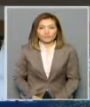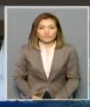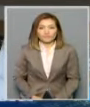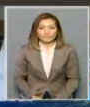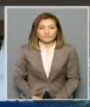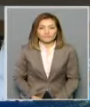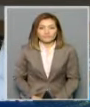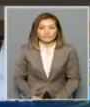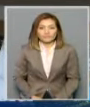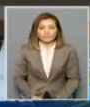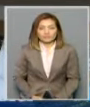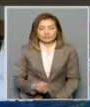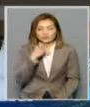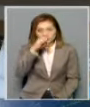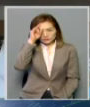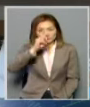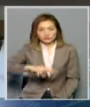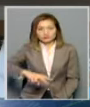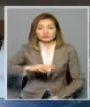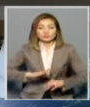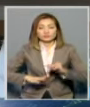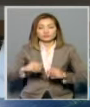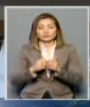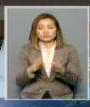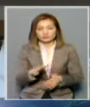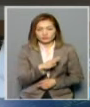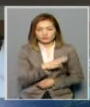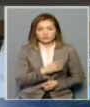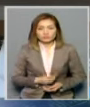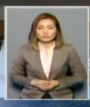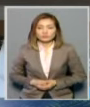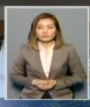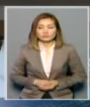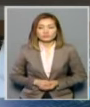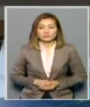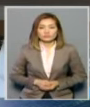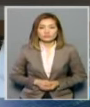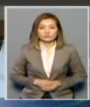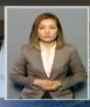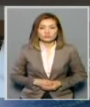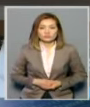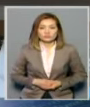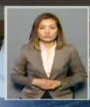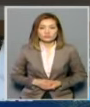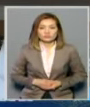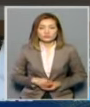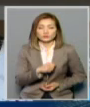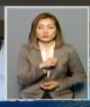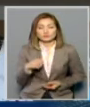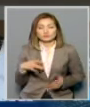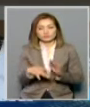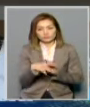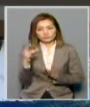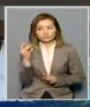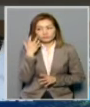келетін болсақ, бұл қазақ тілі әдебиеті мамандығын бітірген өзі. Сол қазақ тілі әдебиеті мамандығын өзі таңдап, өзі